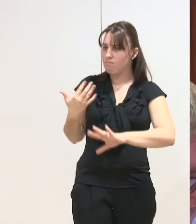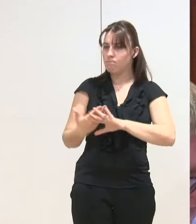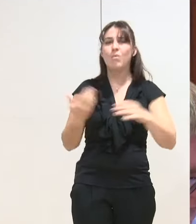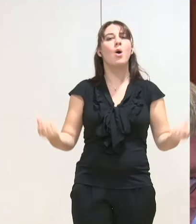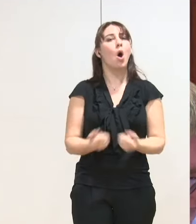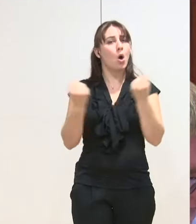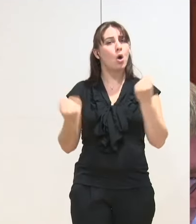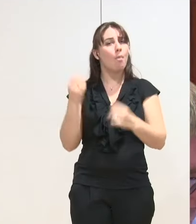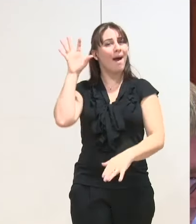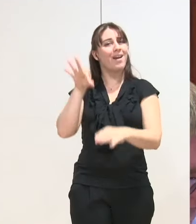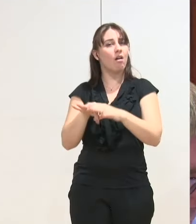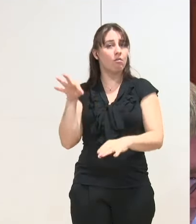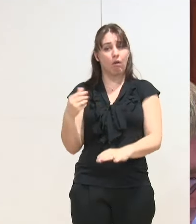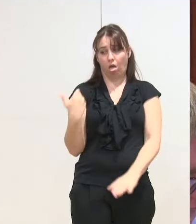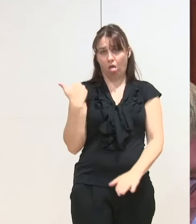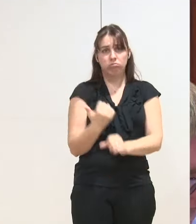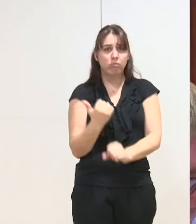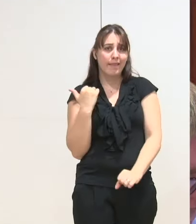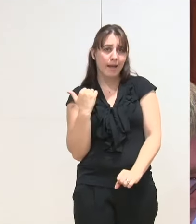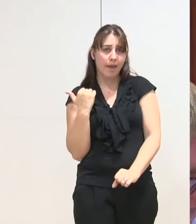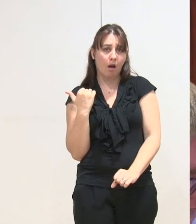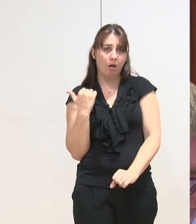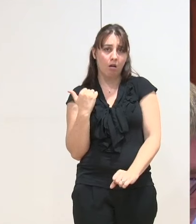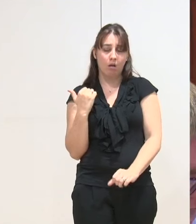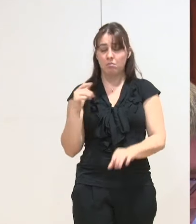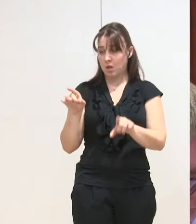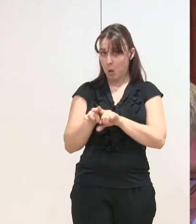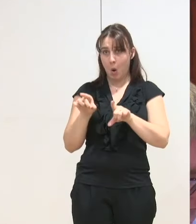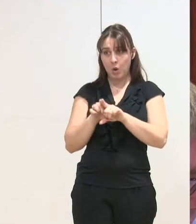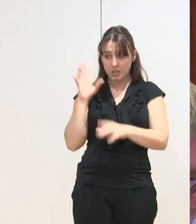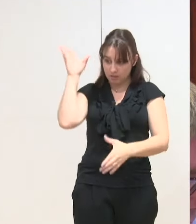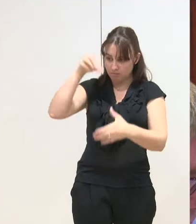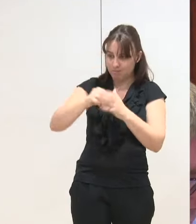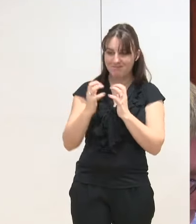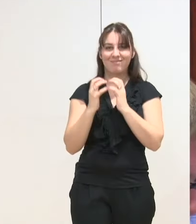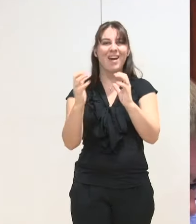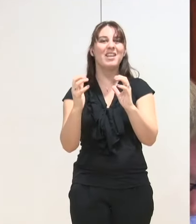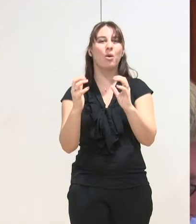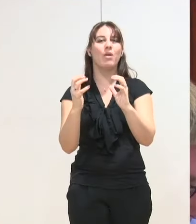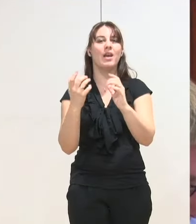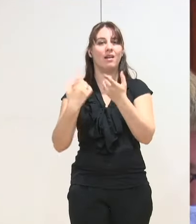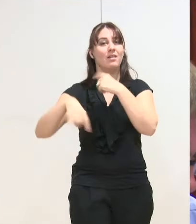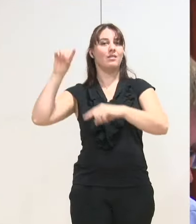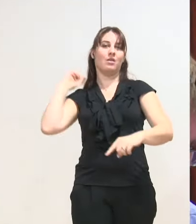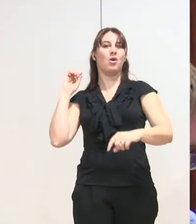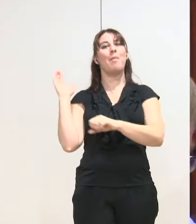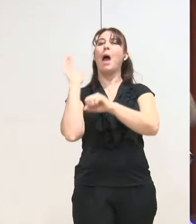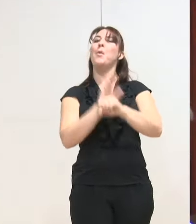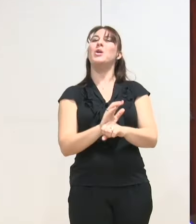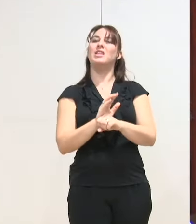campagne municip qui n'est pas si loin mais aussi lorsque vous étiez au sein de cette même assemblée sur les rangs de l'opposition